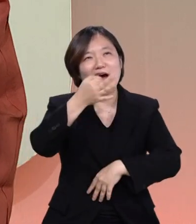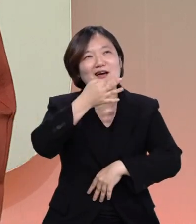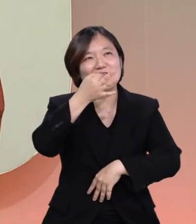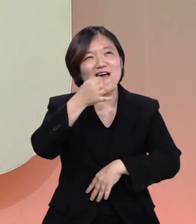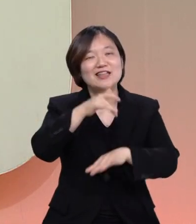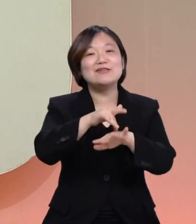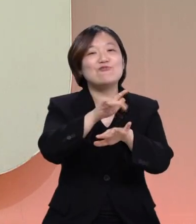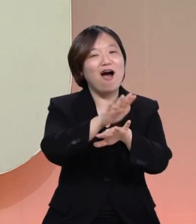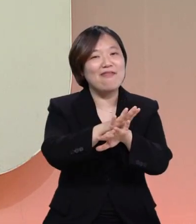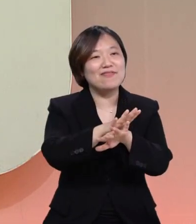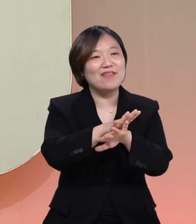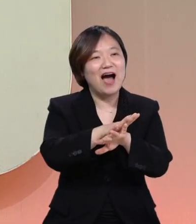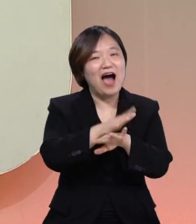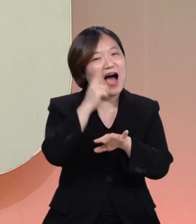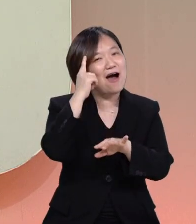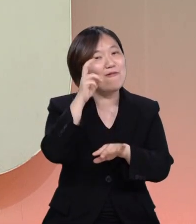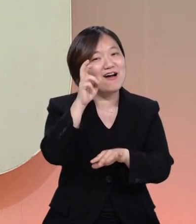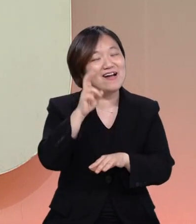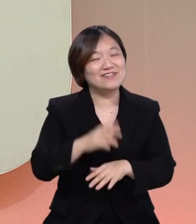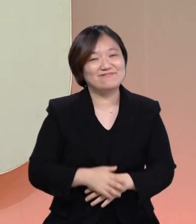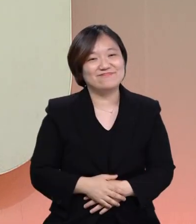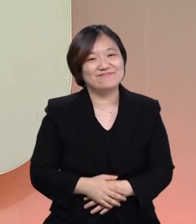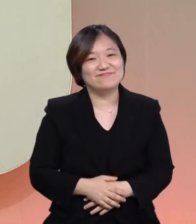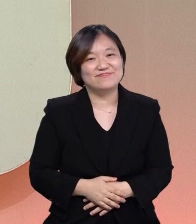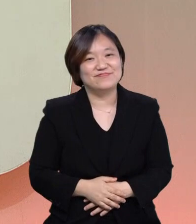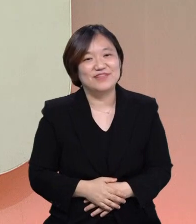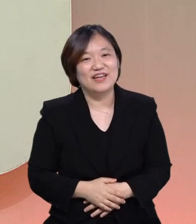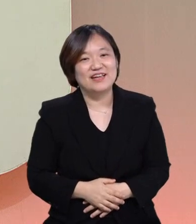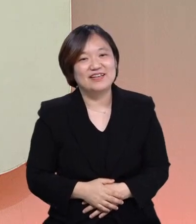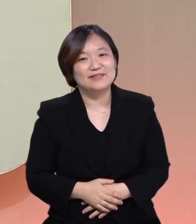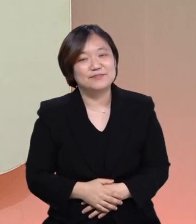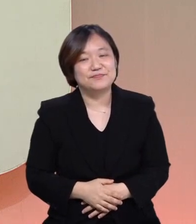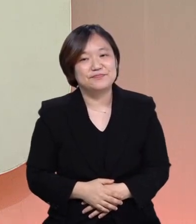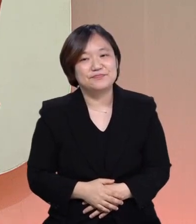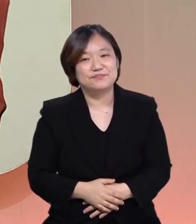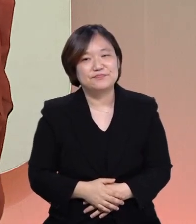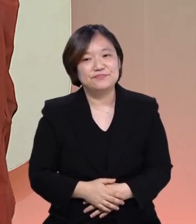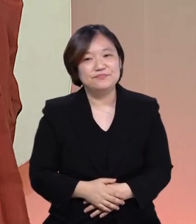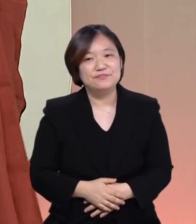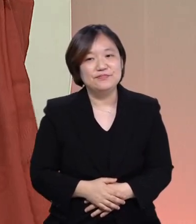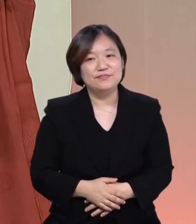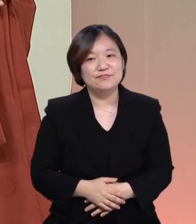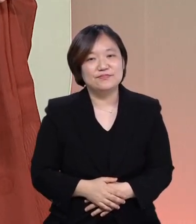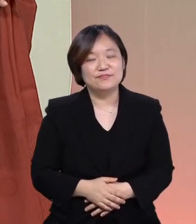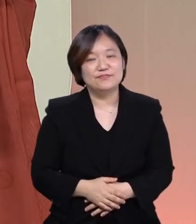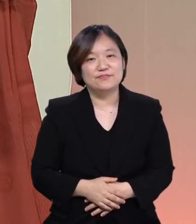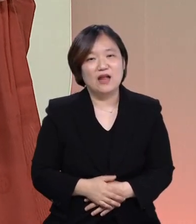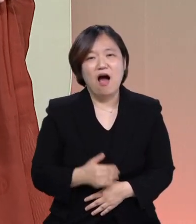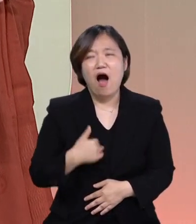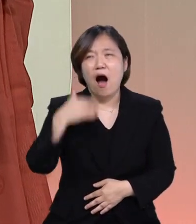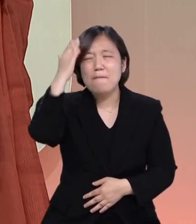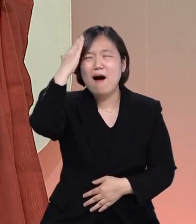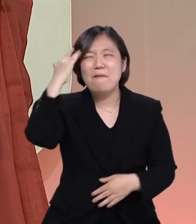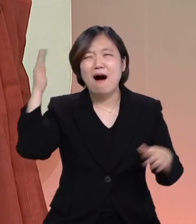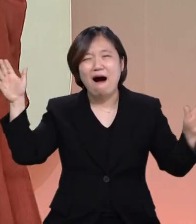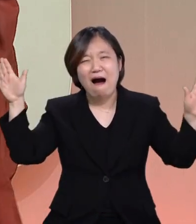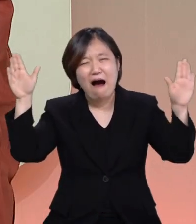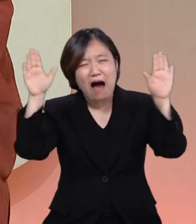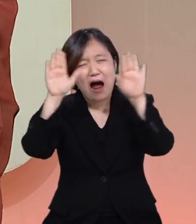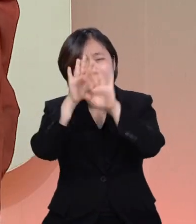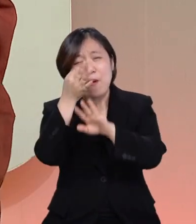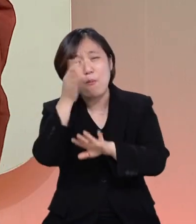염불하던 습관이 있을 수도 있었겠죠 여하튼 그 시커먼 시커먼 한밤중에